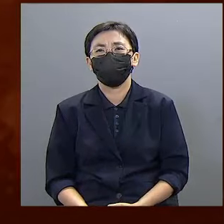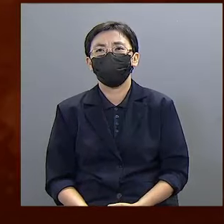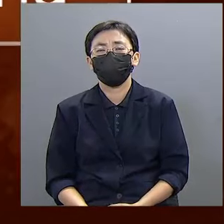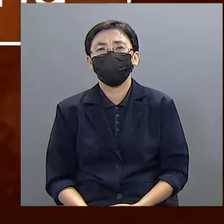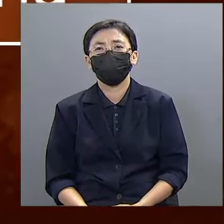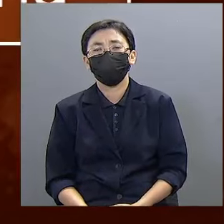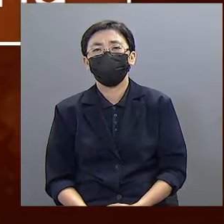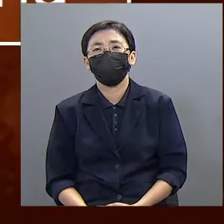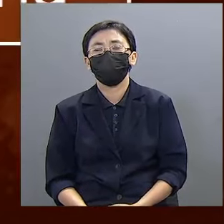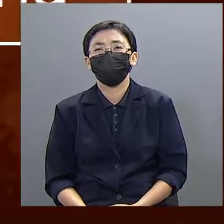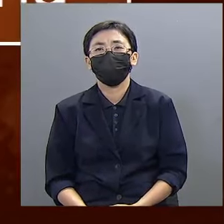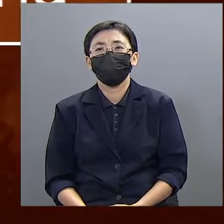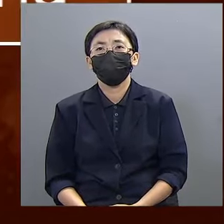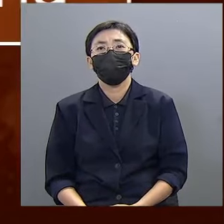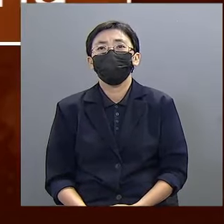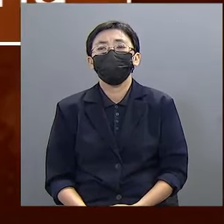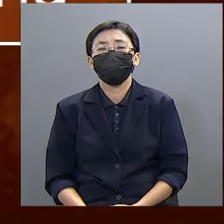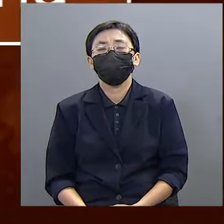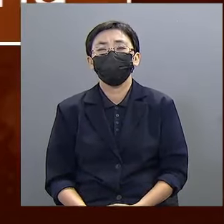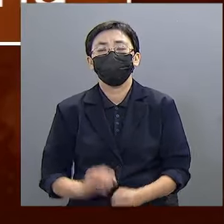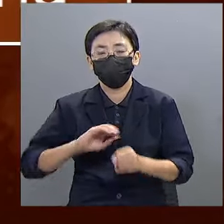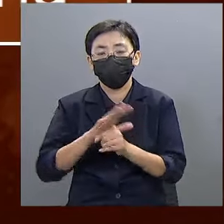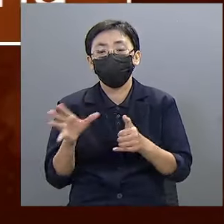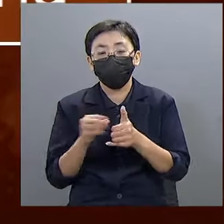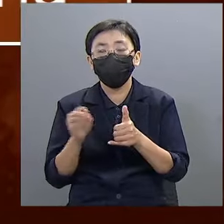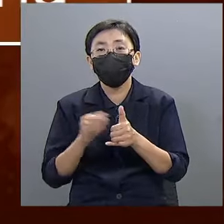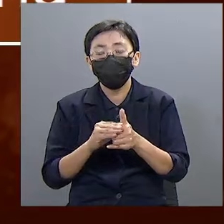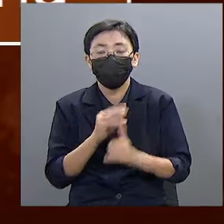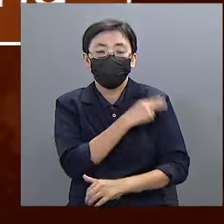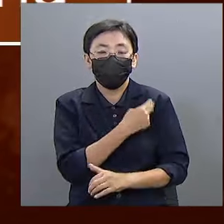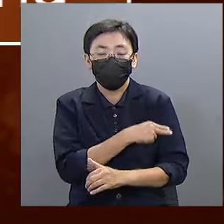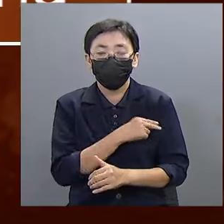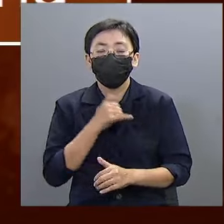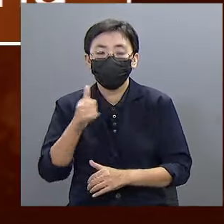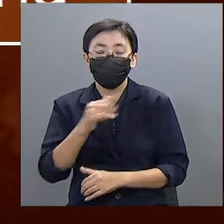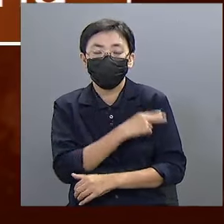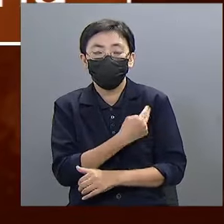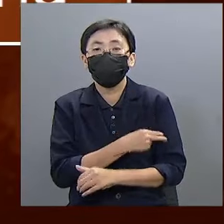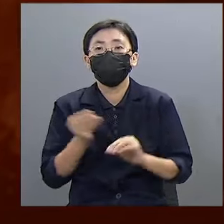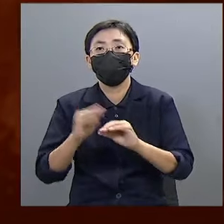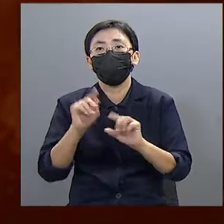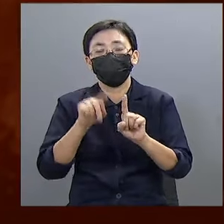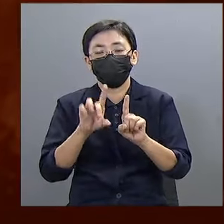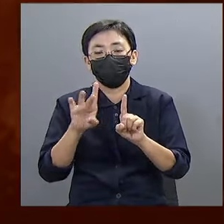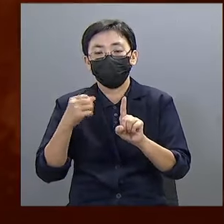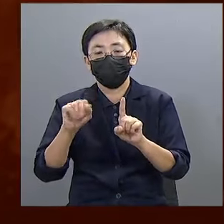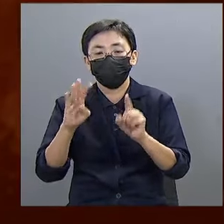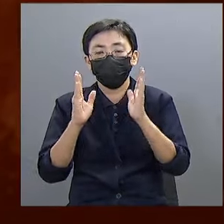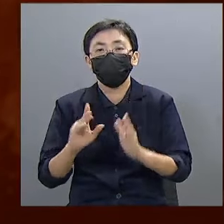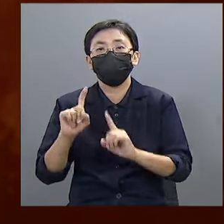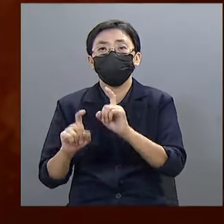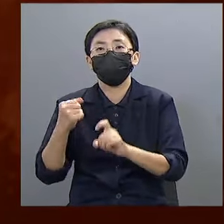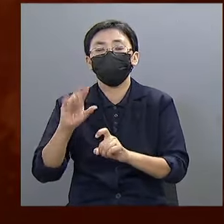ส่วนตัวเลขผู้ติดเชื้อที่เข้ารับการรักษาตัวในโรงพยาบาลวันนี้เพิ่มขึ้นอีก 1814คนเสียชีวิต 17คน